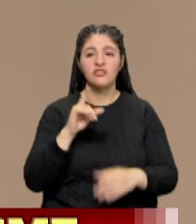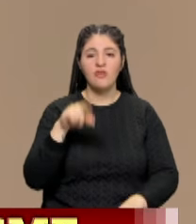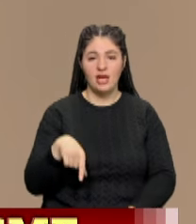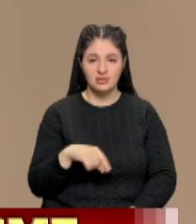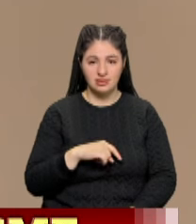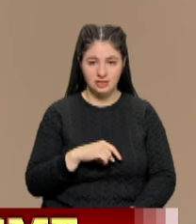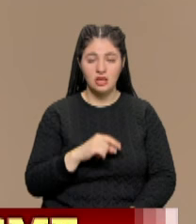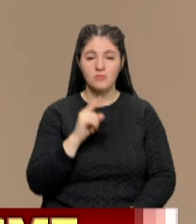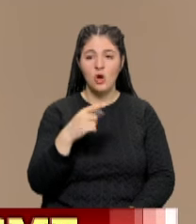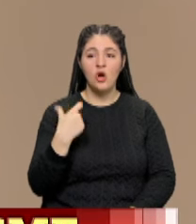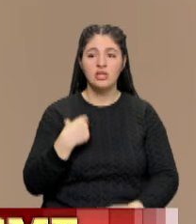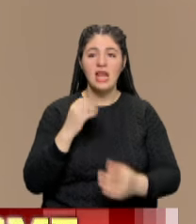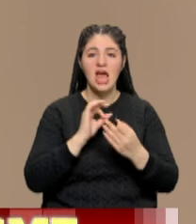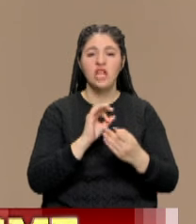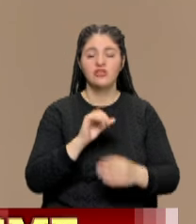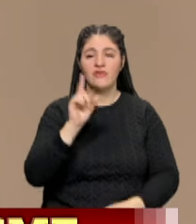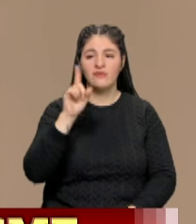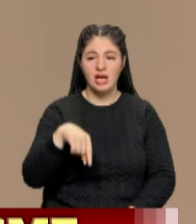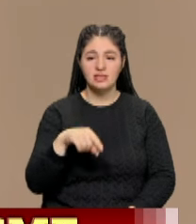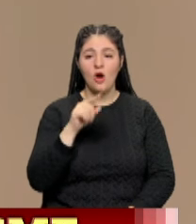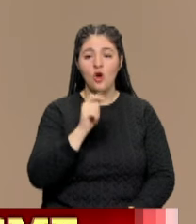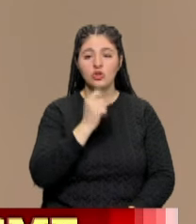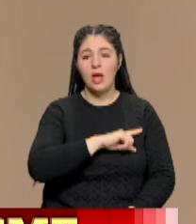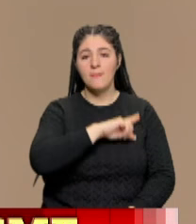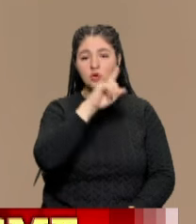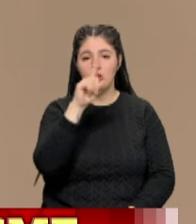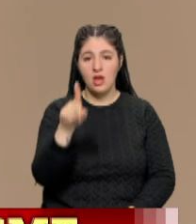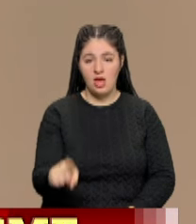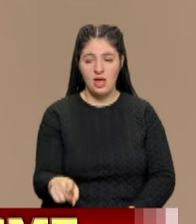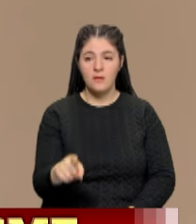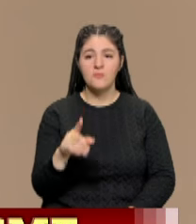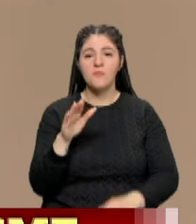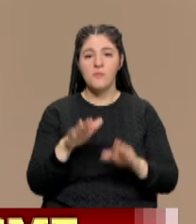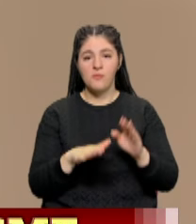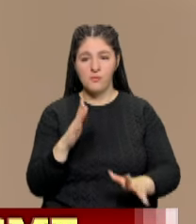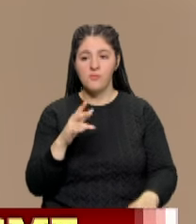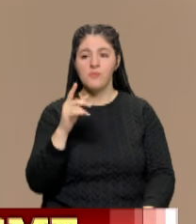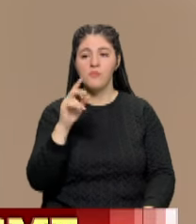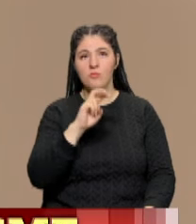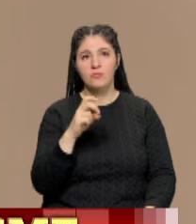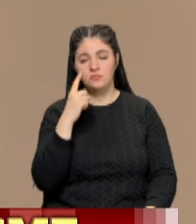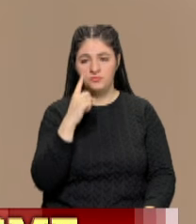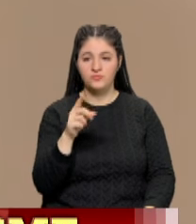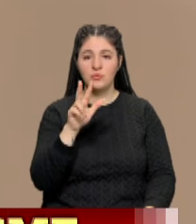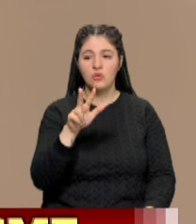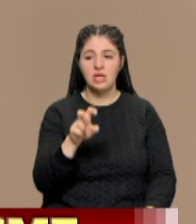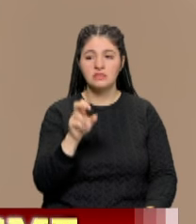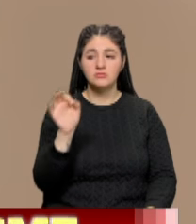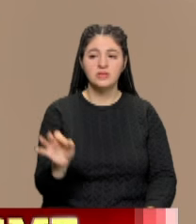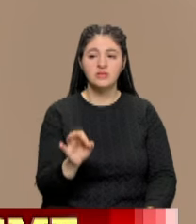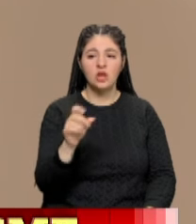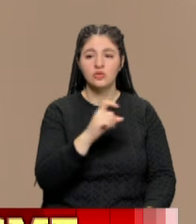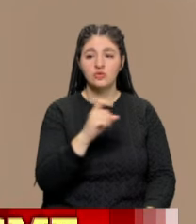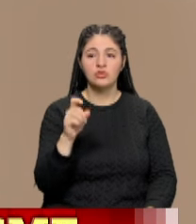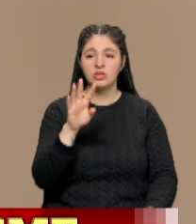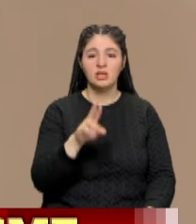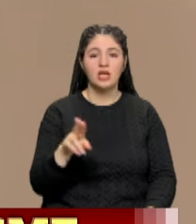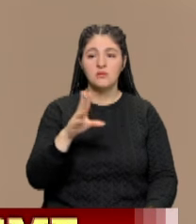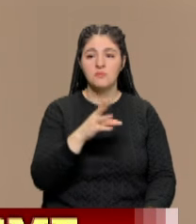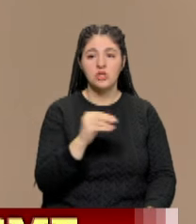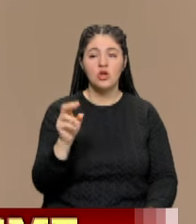vergisidir. Bu özel iletişim vergisinden o günden bugüne kadar ortalama kurla 38 milyar